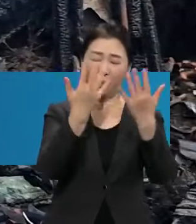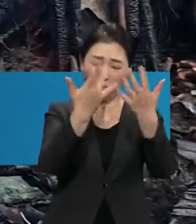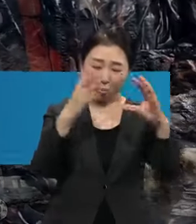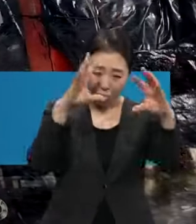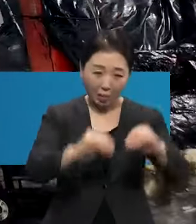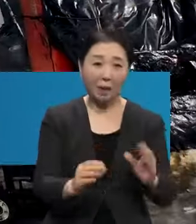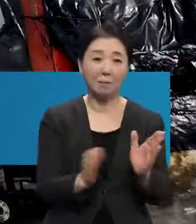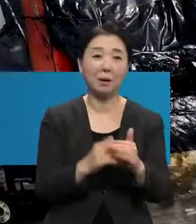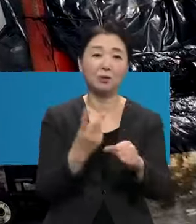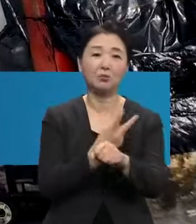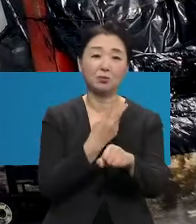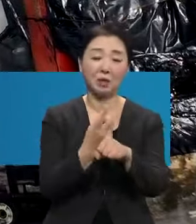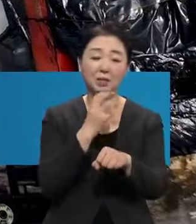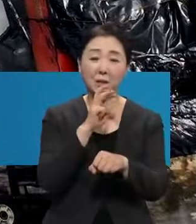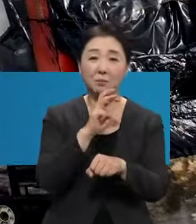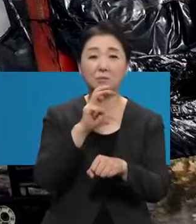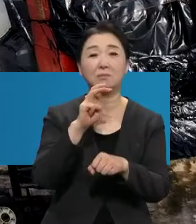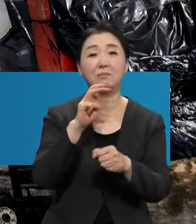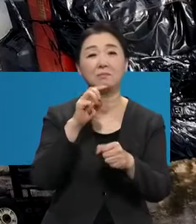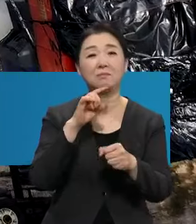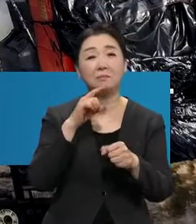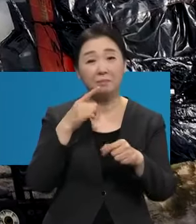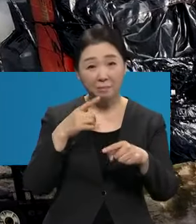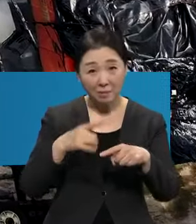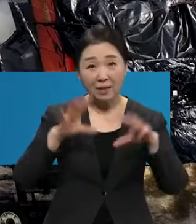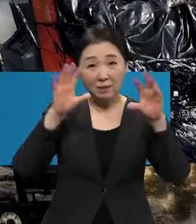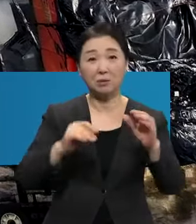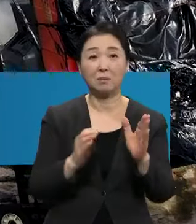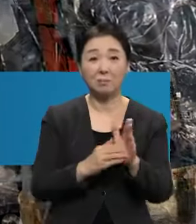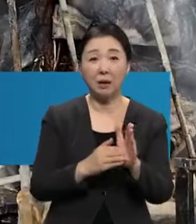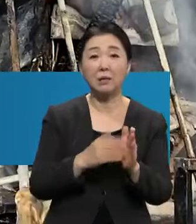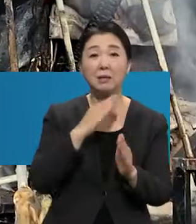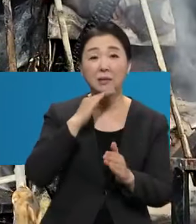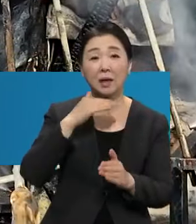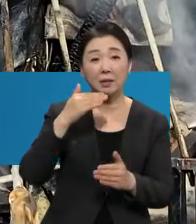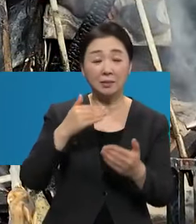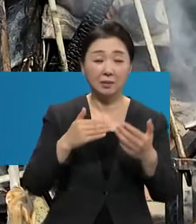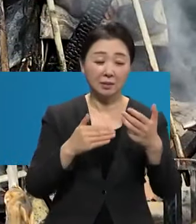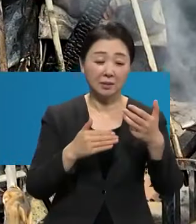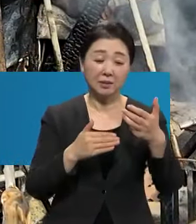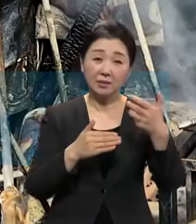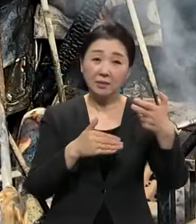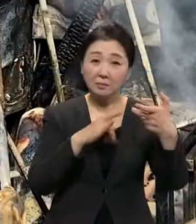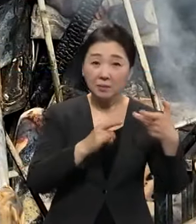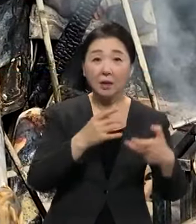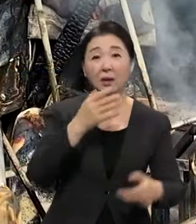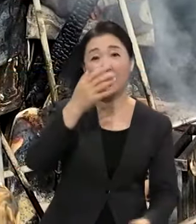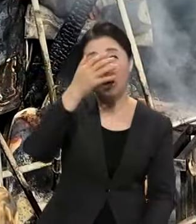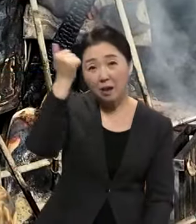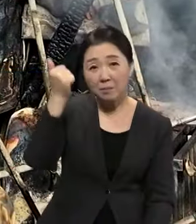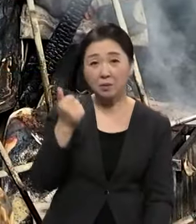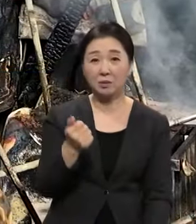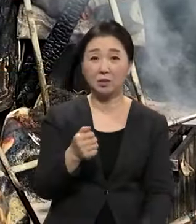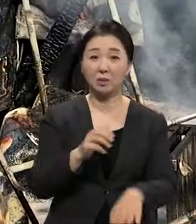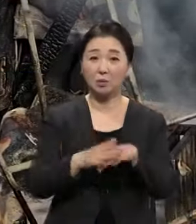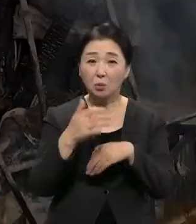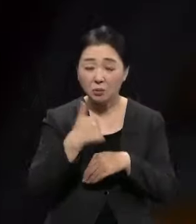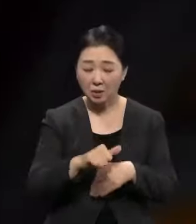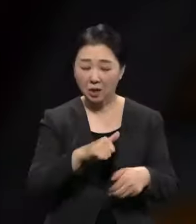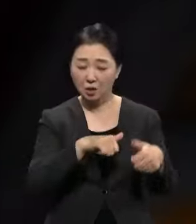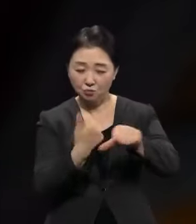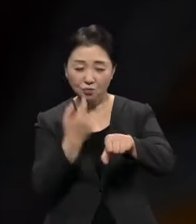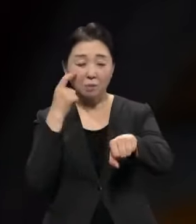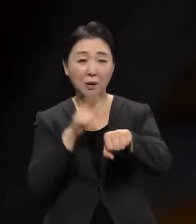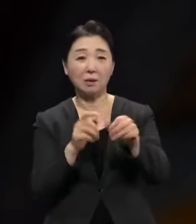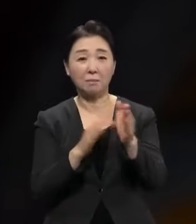태우고 두시간 반만에 꺼졌는데 70대 할머니와 세 살 손자가 숨진 채 발견됐습니다 경찰은 정확한